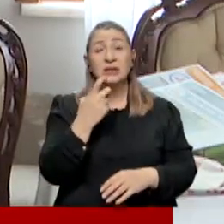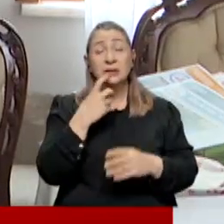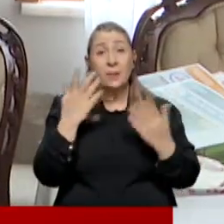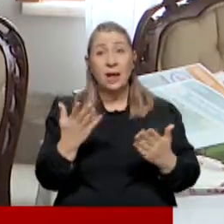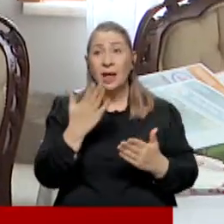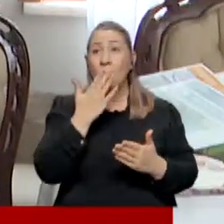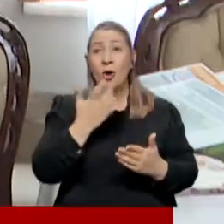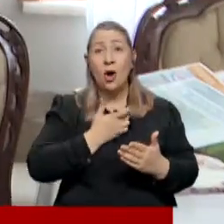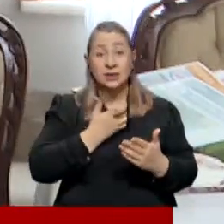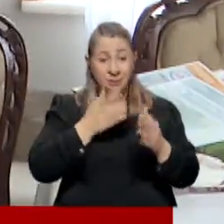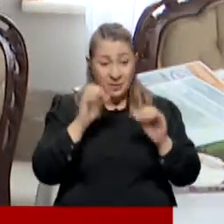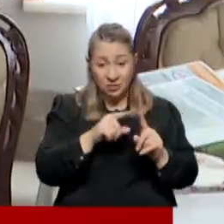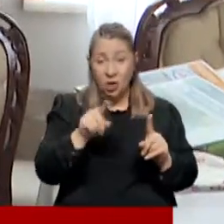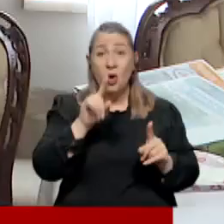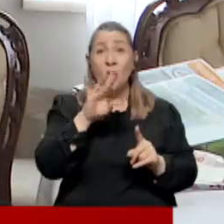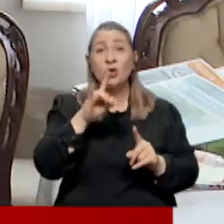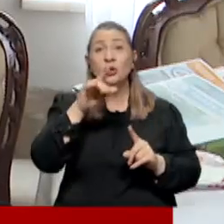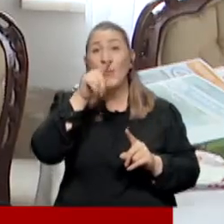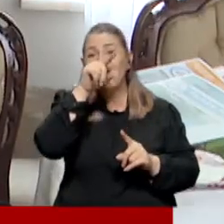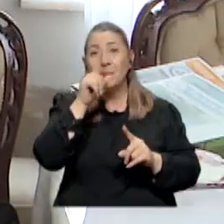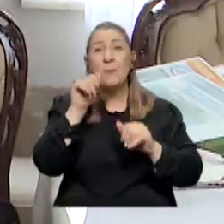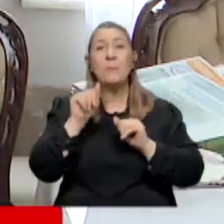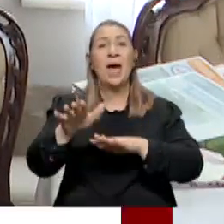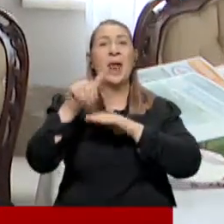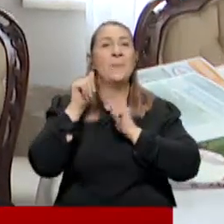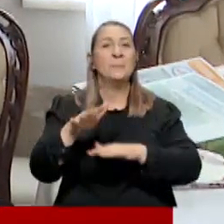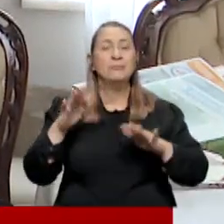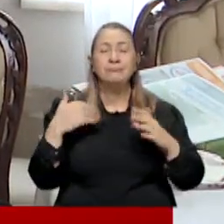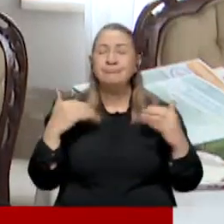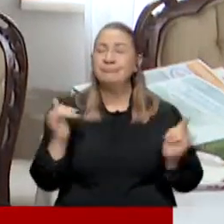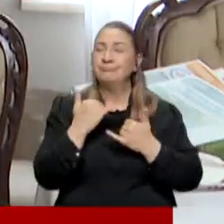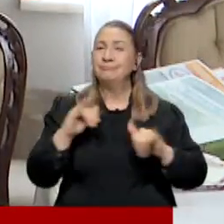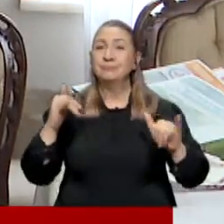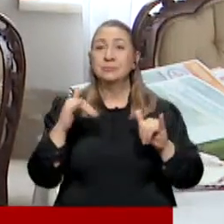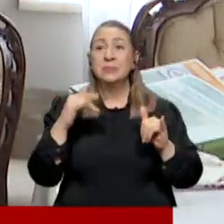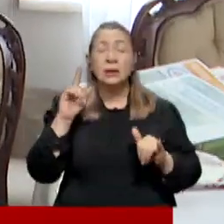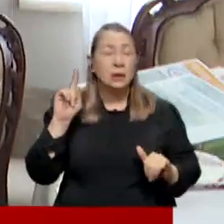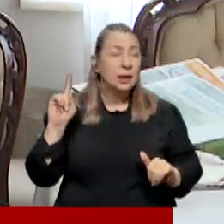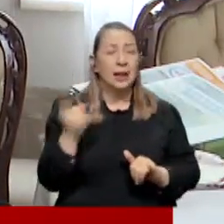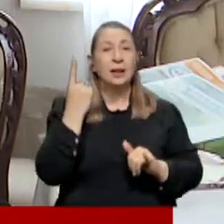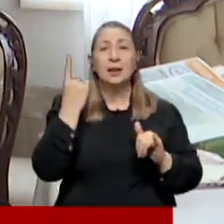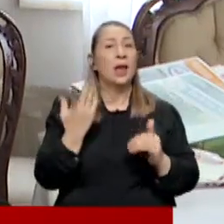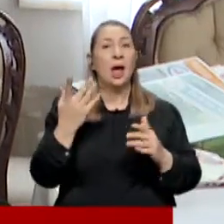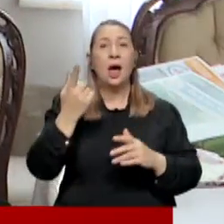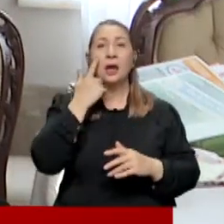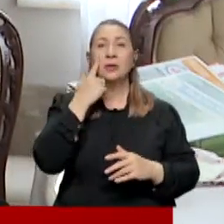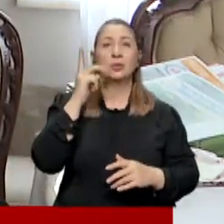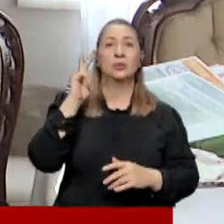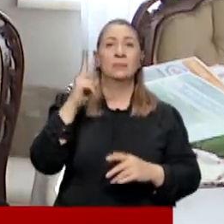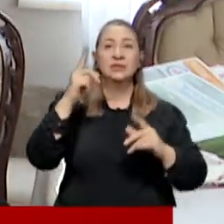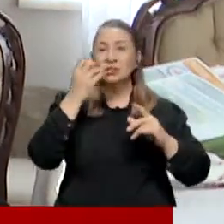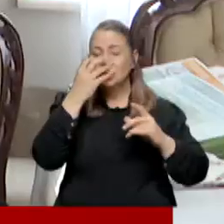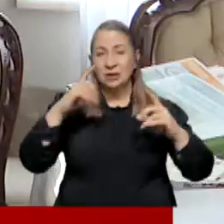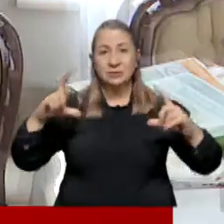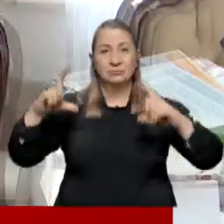beri, talebeliğimizden beri 14 Mart'ları bir bayram havasında kutluyoruz. İlk yaptığımız şey atamıza bir